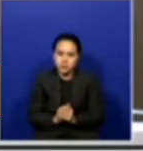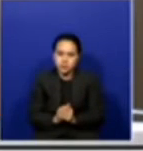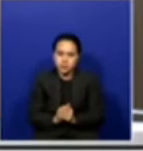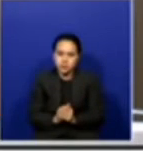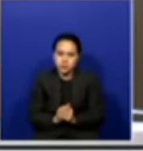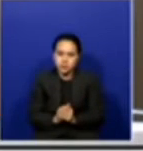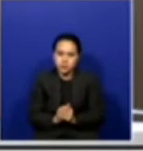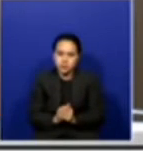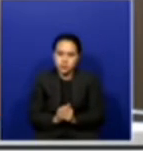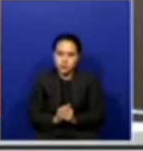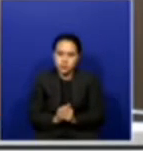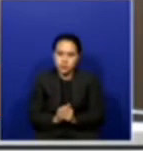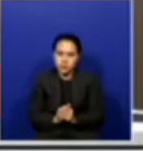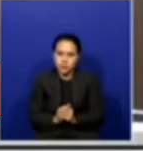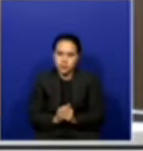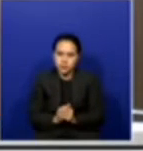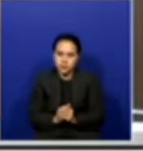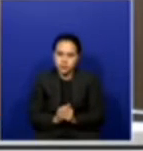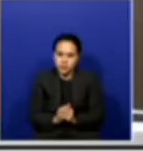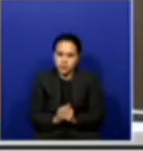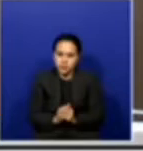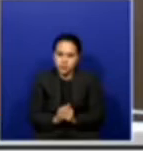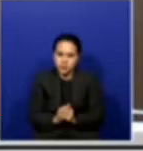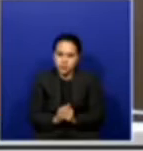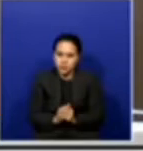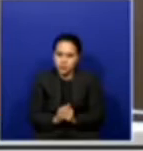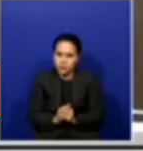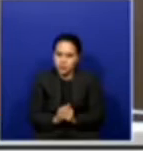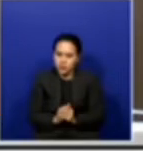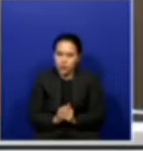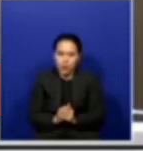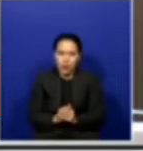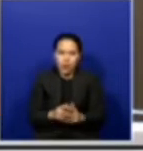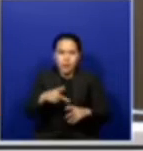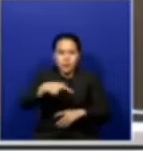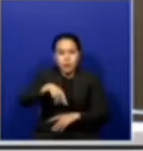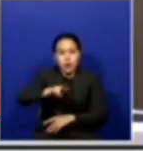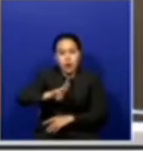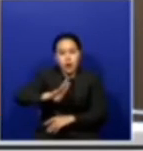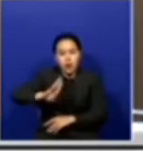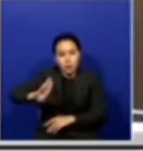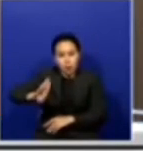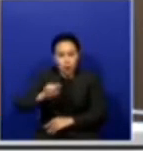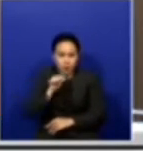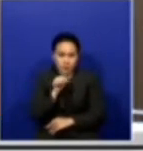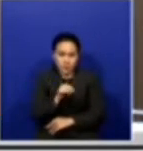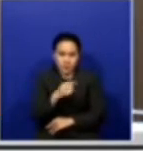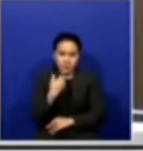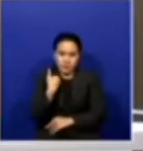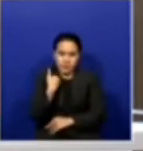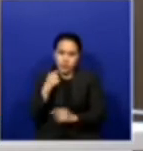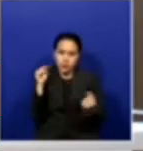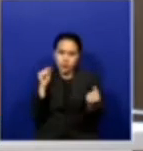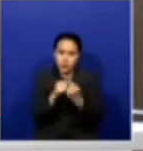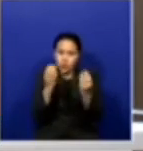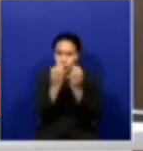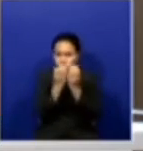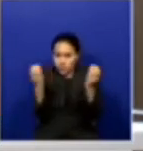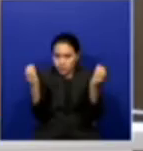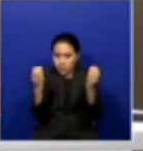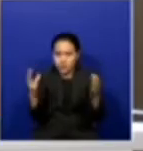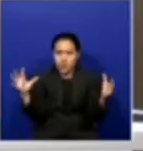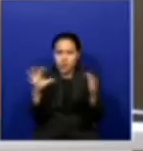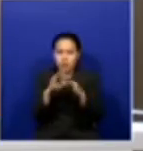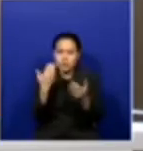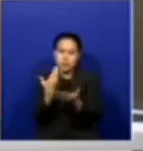นอกจากนี้ในการที่พรบ.ฉบับนี้น่าจะขัดกับรัฐธรรมนูญในประเด็นเรื่องการเปลี่ยนแปลงงบประมาณเ